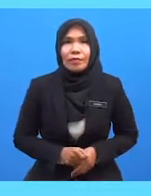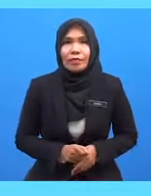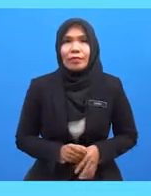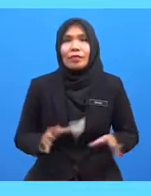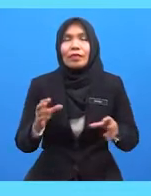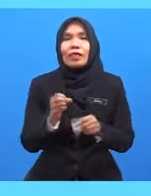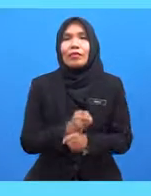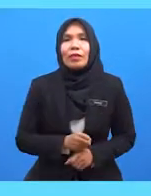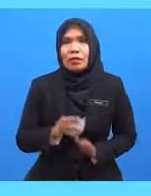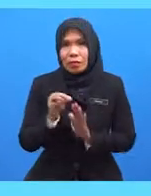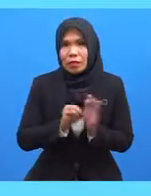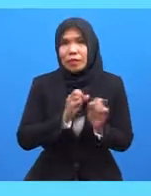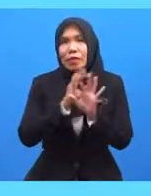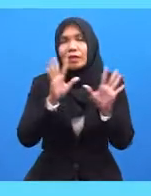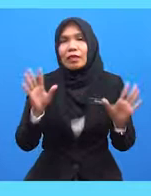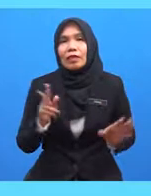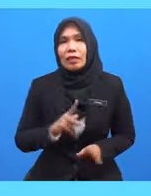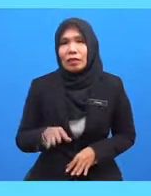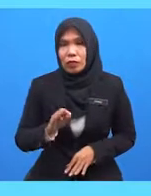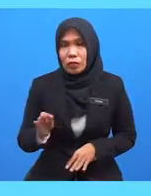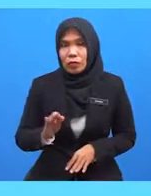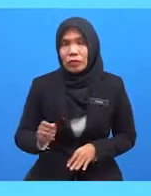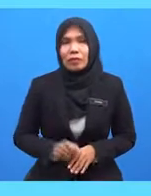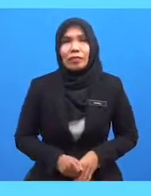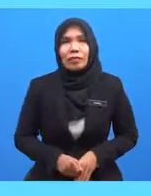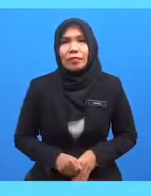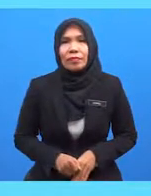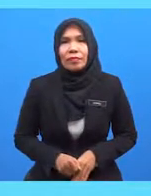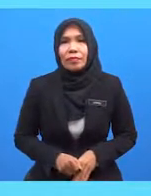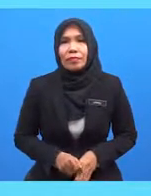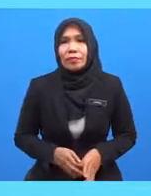dapat menjelaskan fungsi Bahasa Melayu klasik.